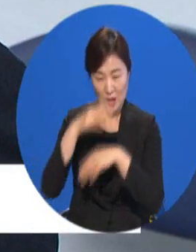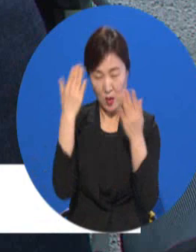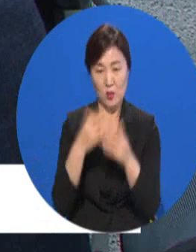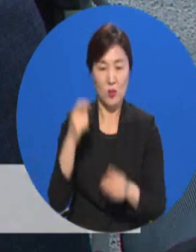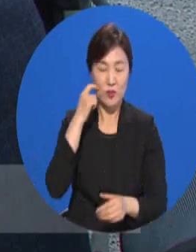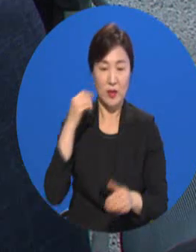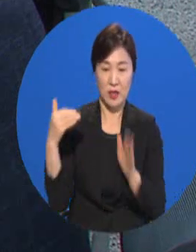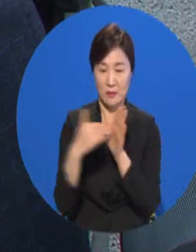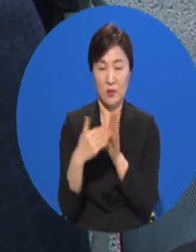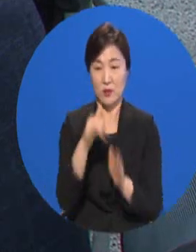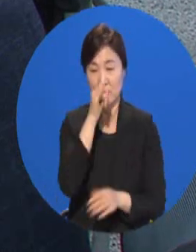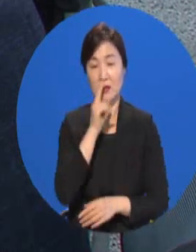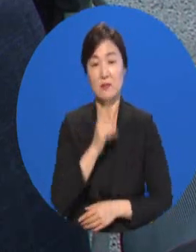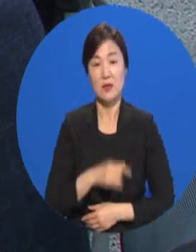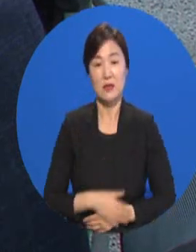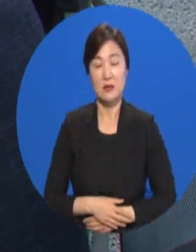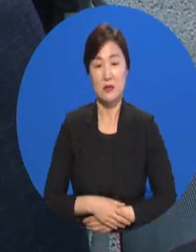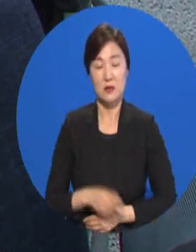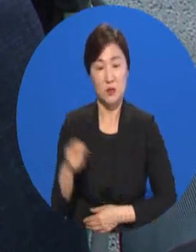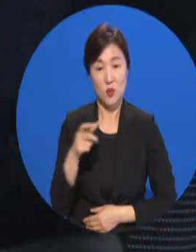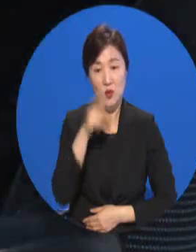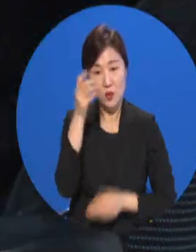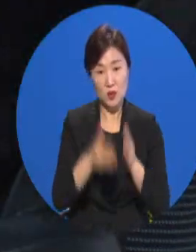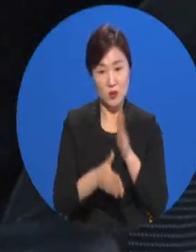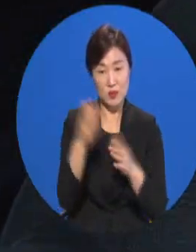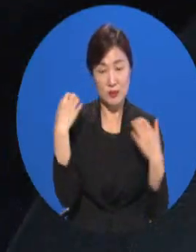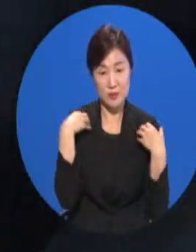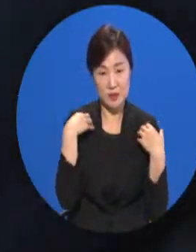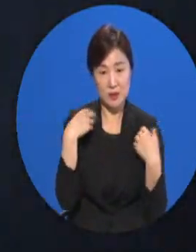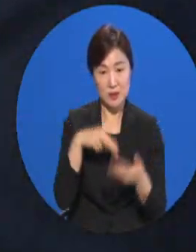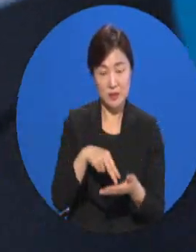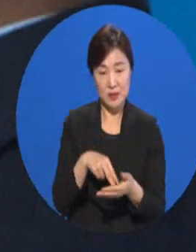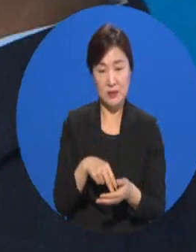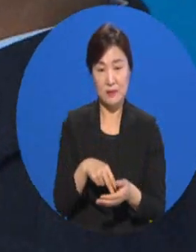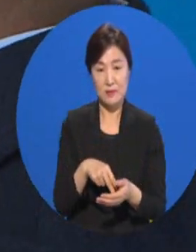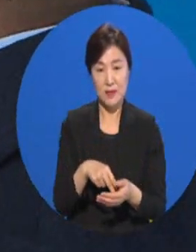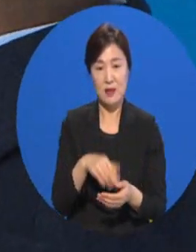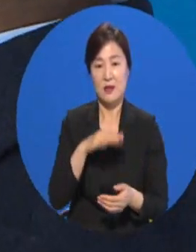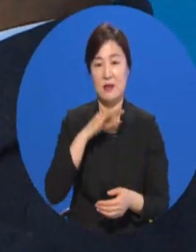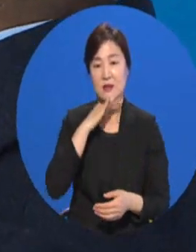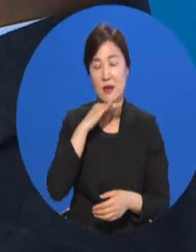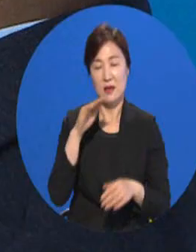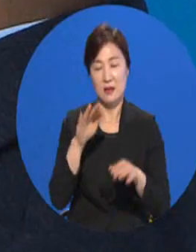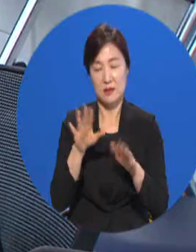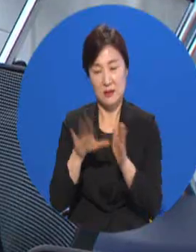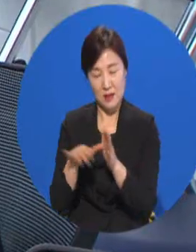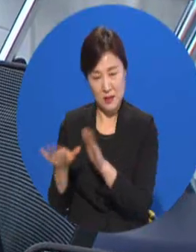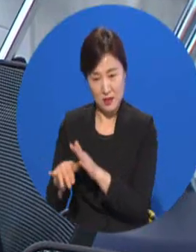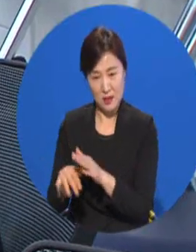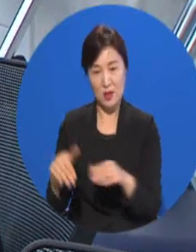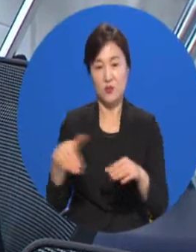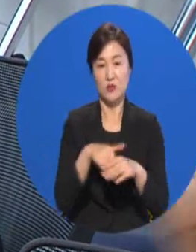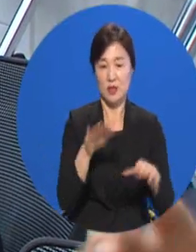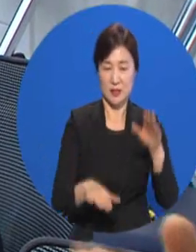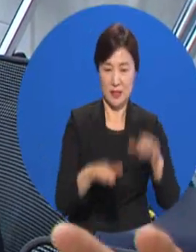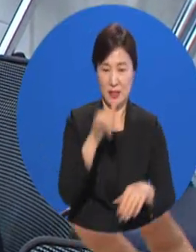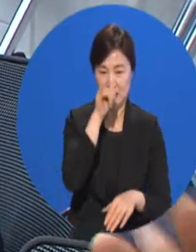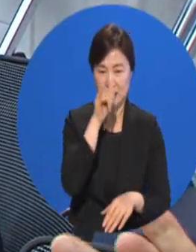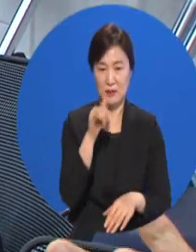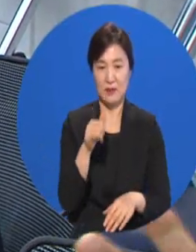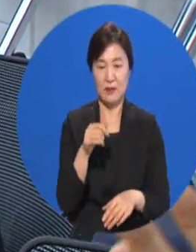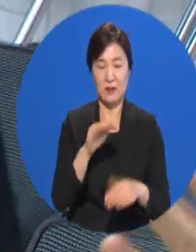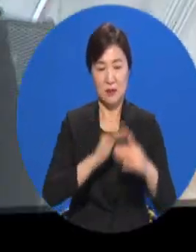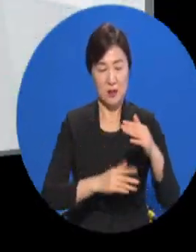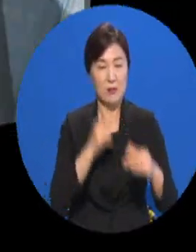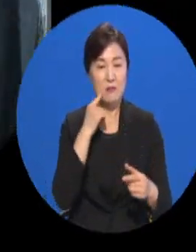못하겠잖아요. 여수시는 또 이어지는 이 대목을 비롯해 세대 간 문화 차이가 있다는 부연 등이 빠져있다는 논지도